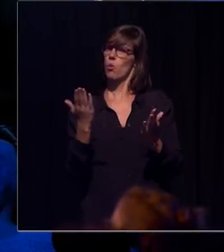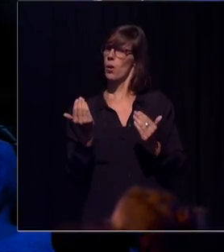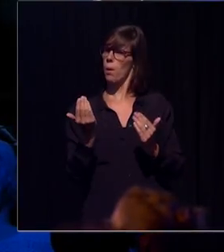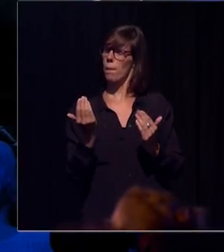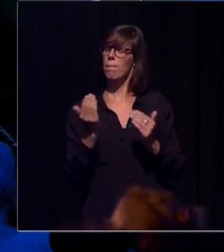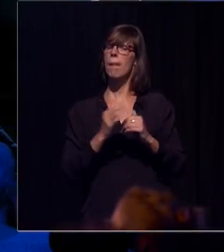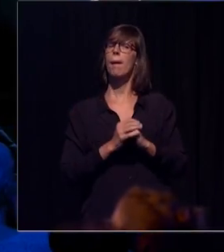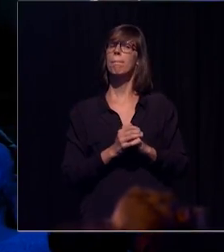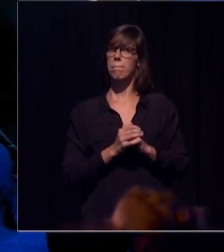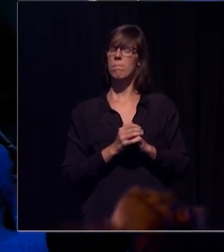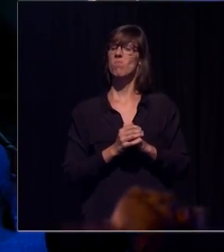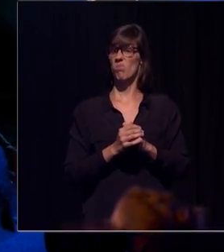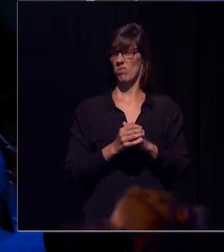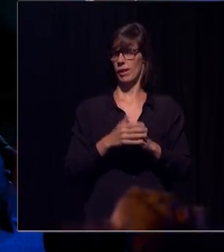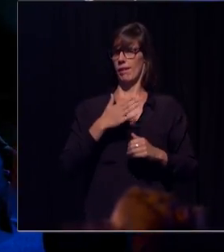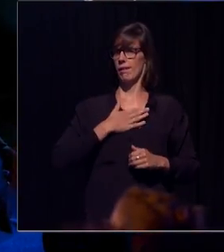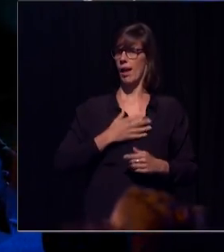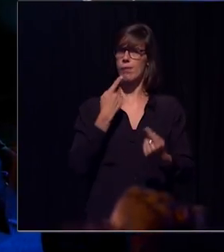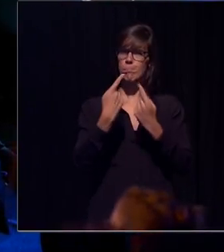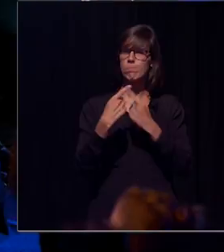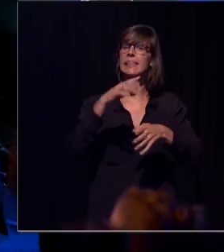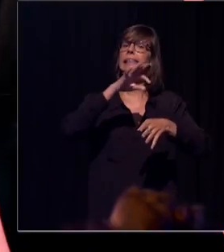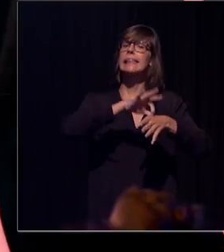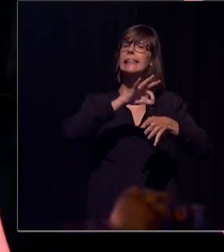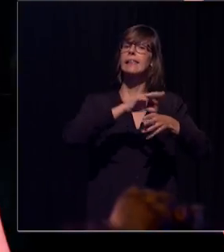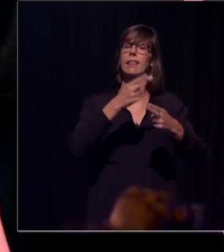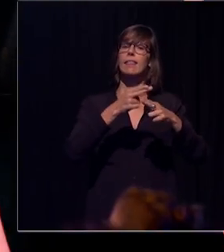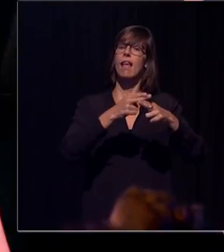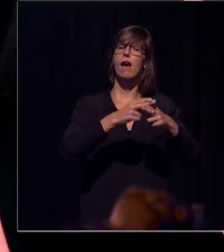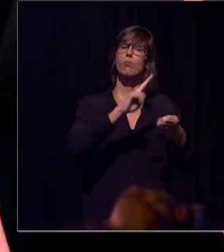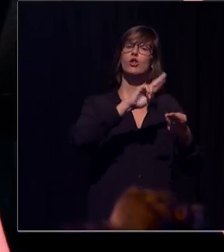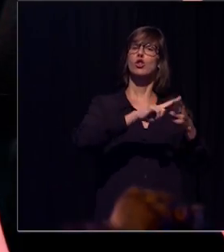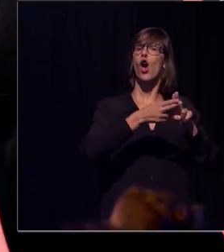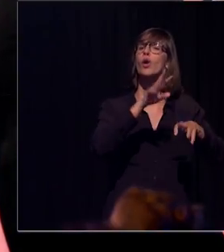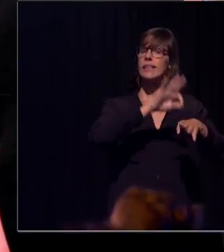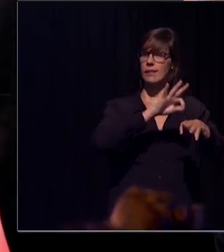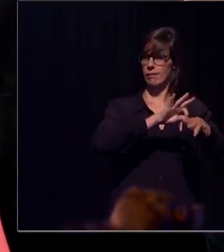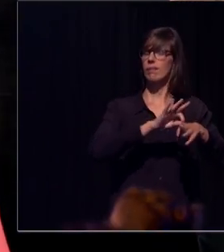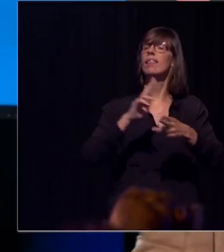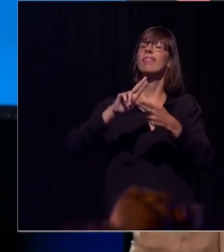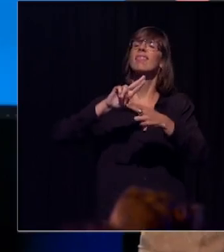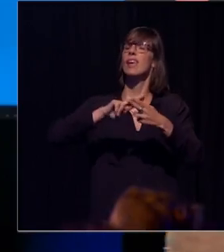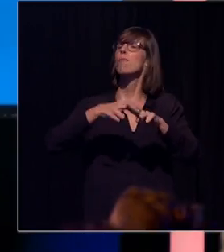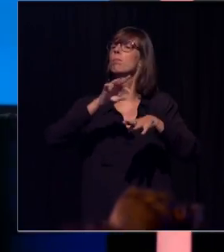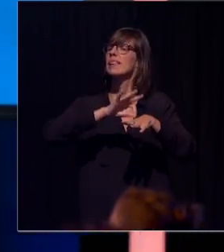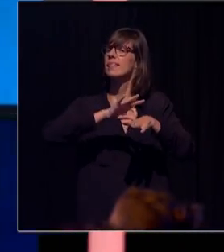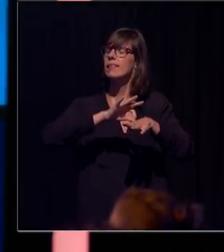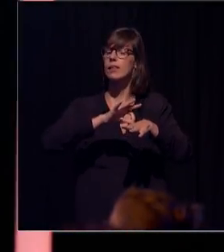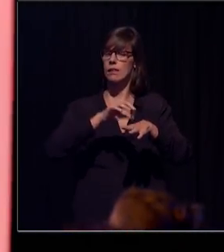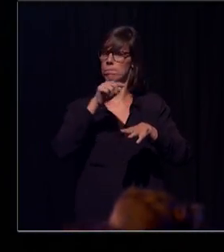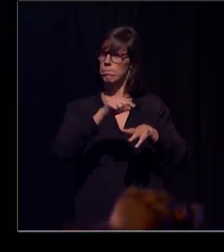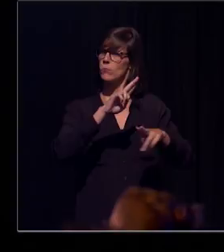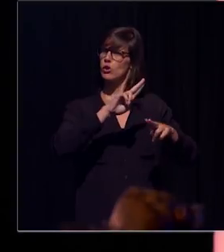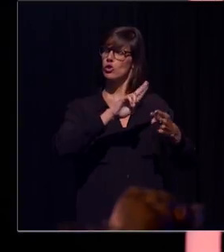over een ziekte te praten die we suikerziekte noemen, namelijk diabetes. En waarom wil ik over